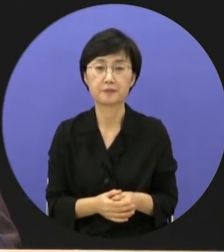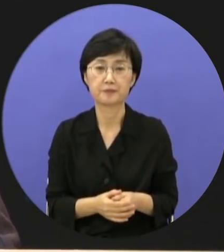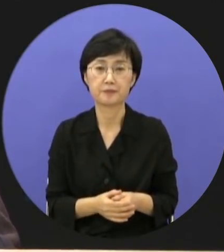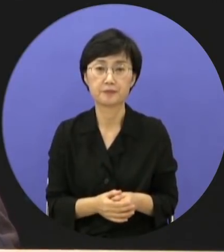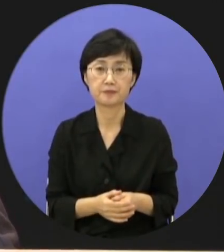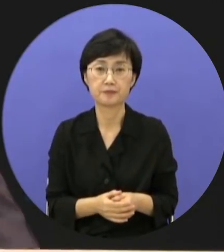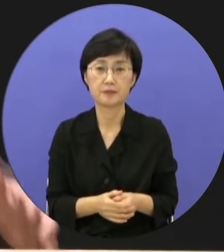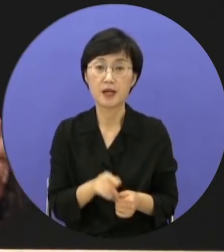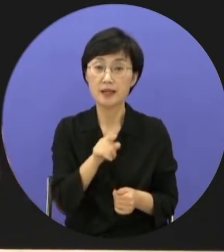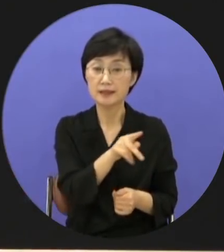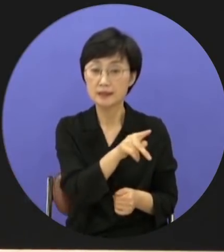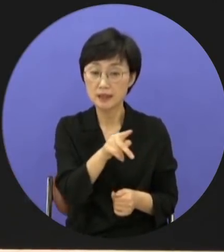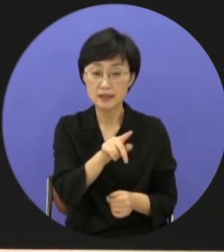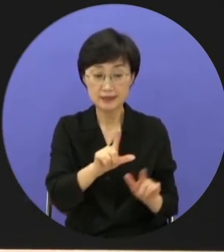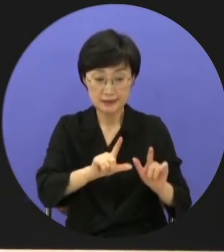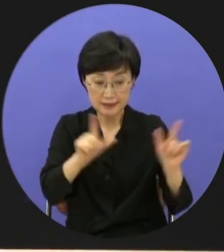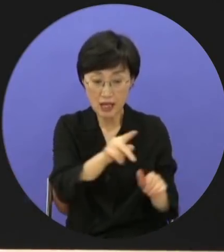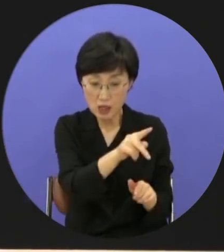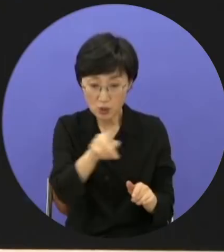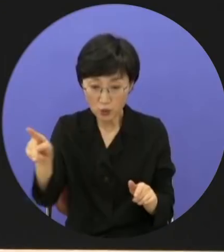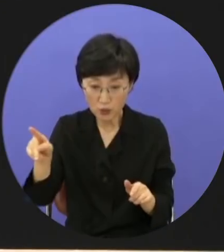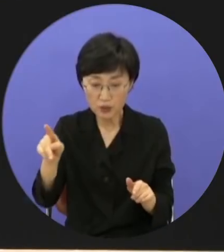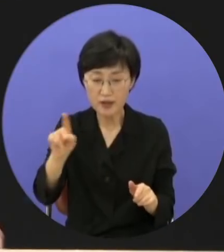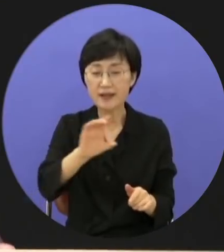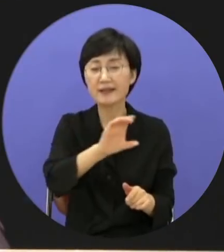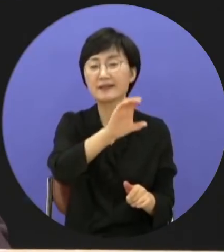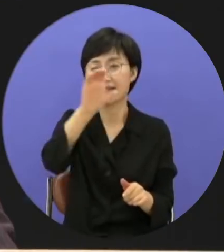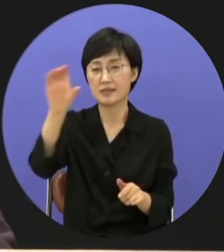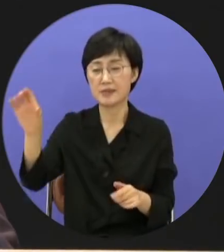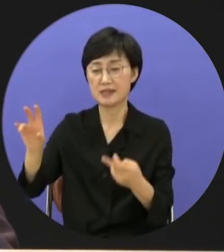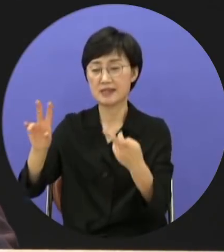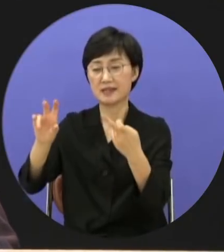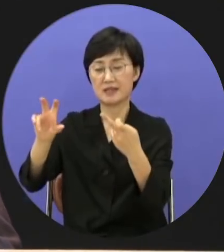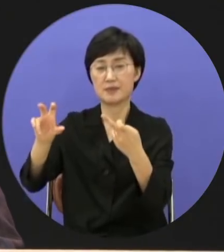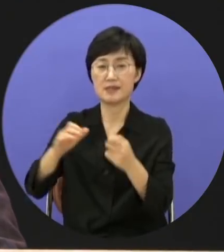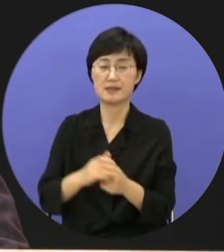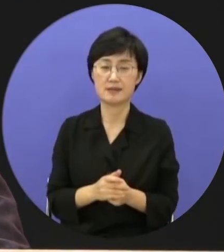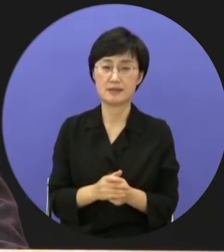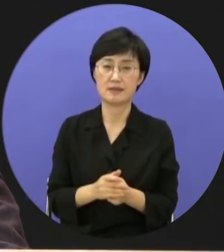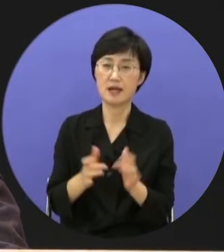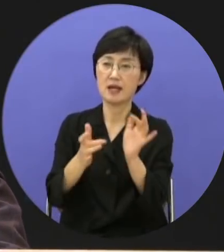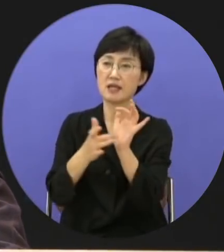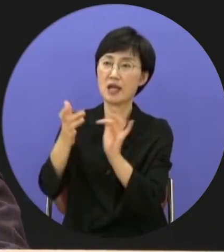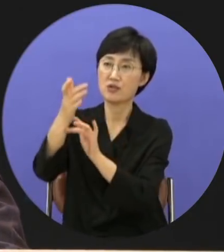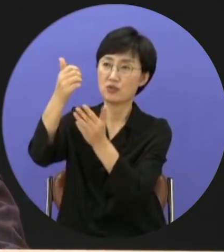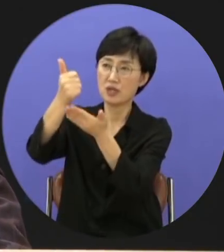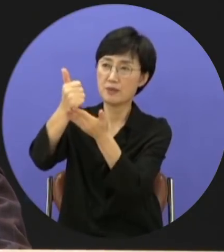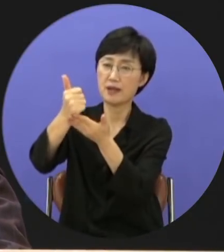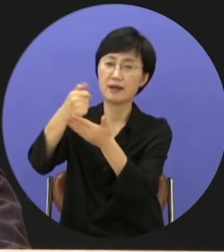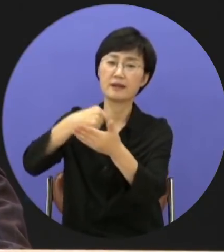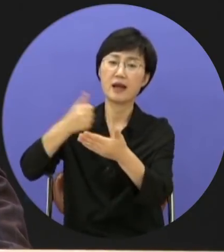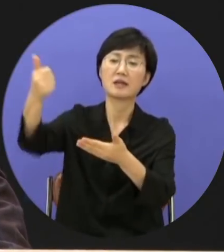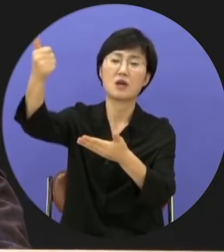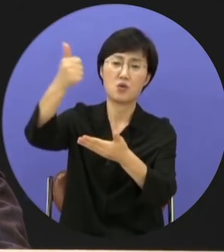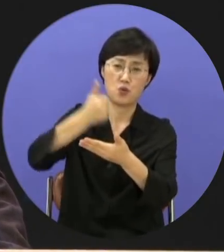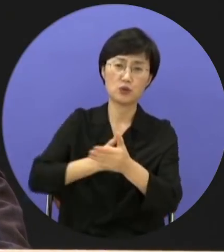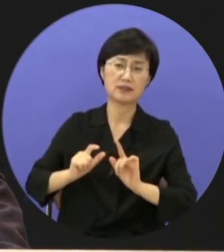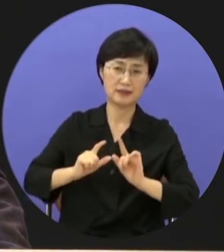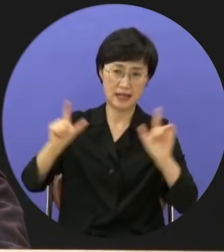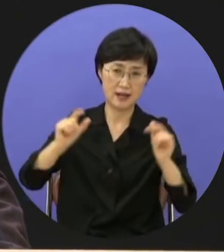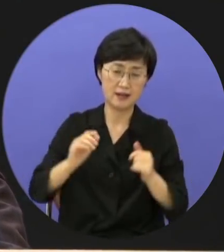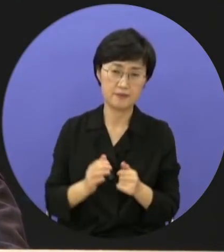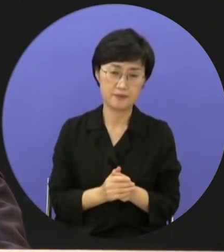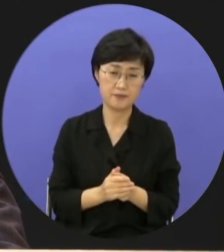그 크리스마스입니다. 내게 임한 크리스마스. That is Christmas. The Christmas that has come upon me. 영접하는 자 곧 그 이름을 믿는